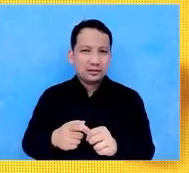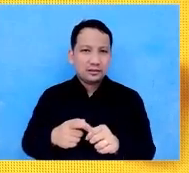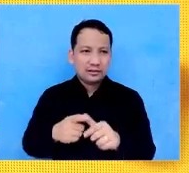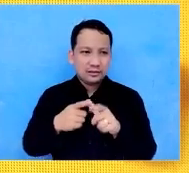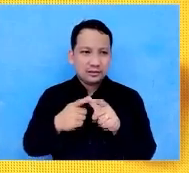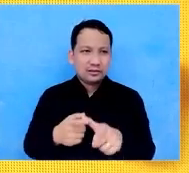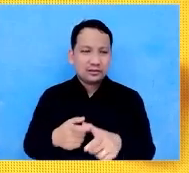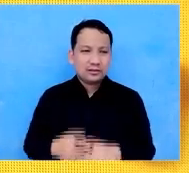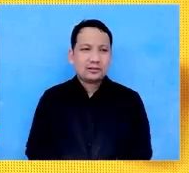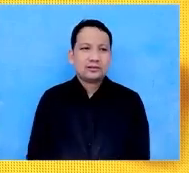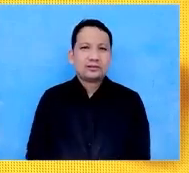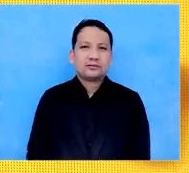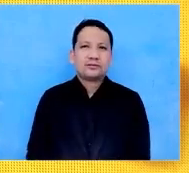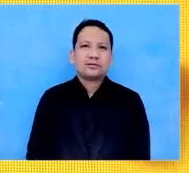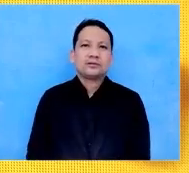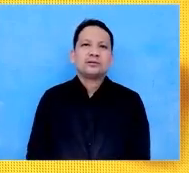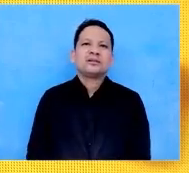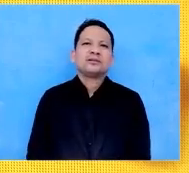pinagkakait.